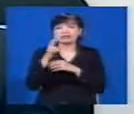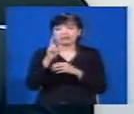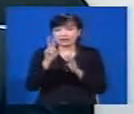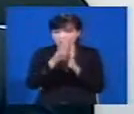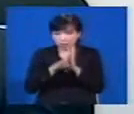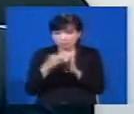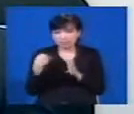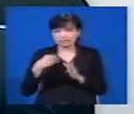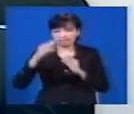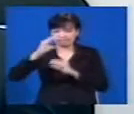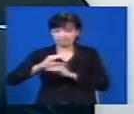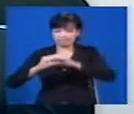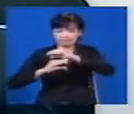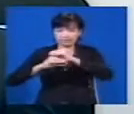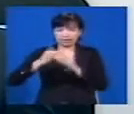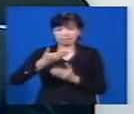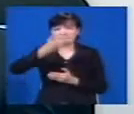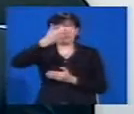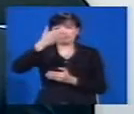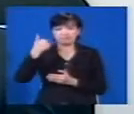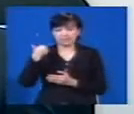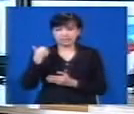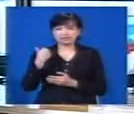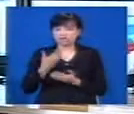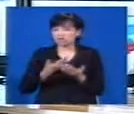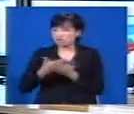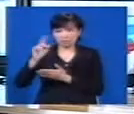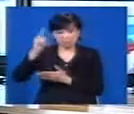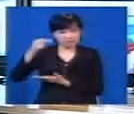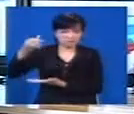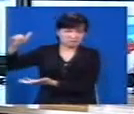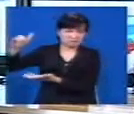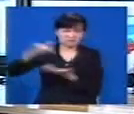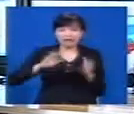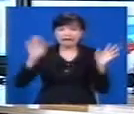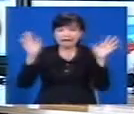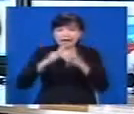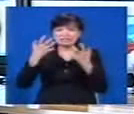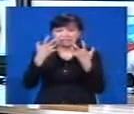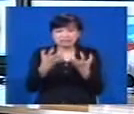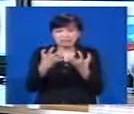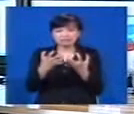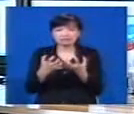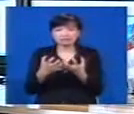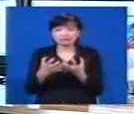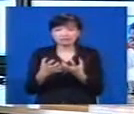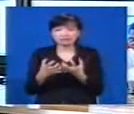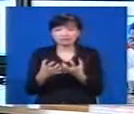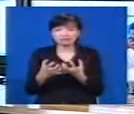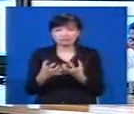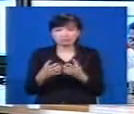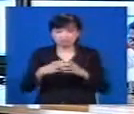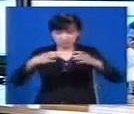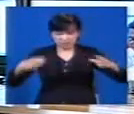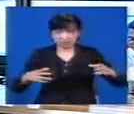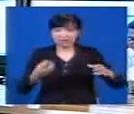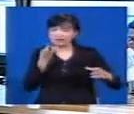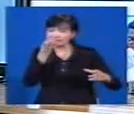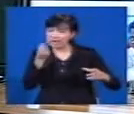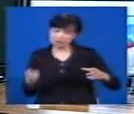คันกั้นน้ำฉุกเฉินติดตั้งเร็วที่เราได้จัดซื้อมาใหม่ลักษณะคล้ายหีบเพลงสามารถชักออกมาแล้วเติมทรายป้องกันได้10